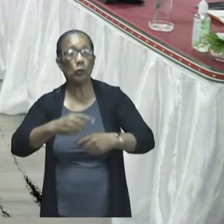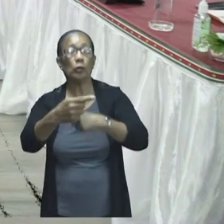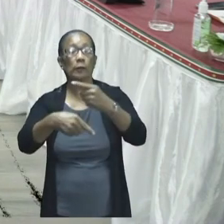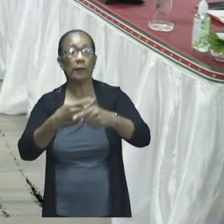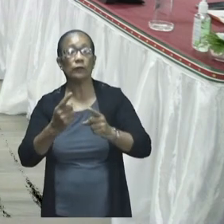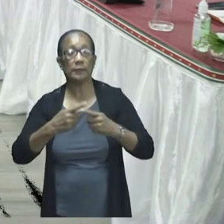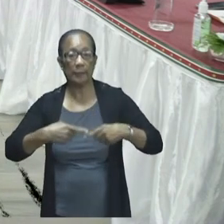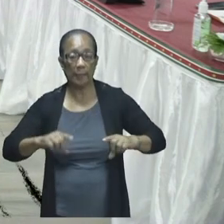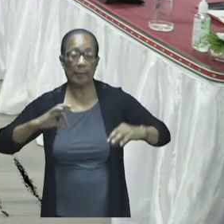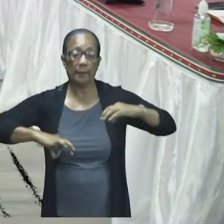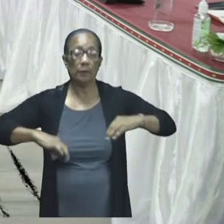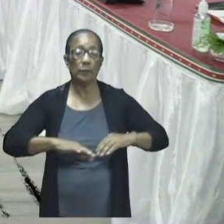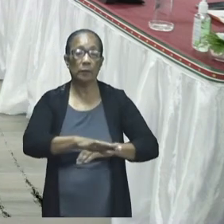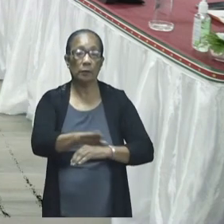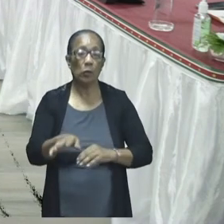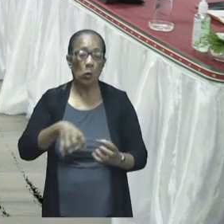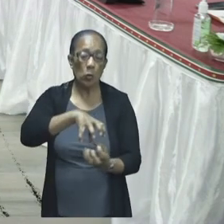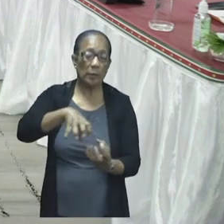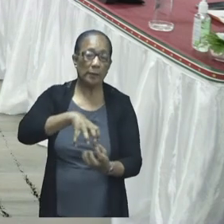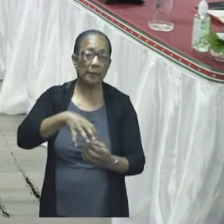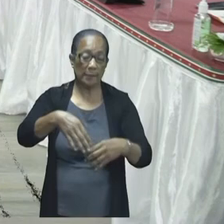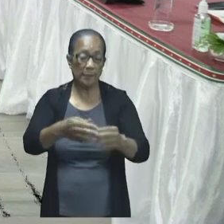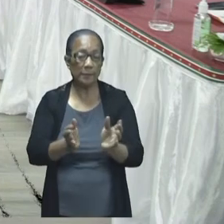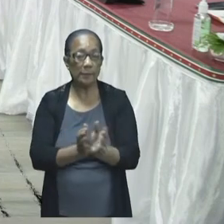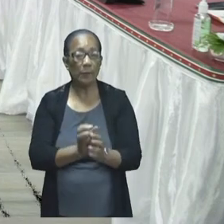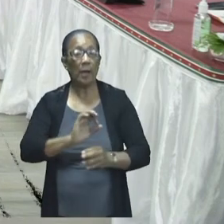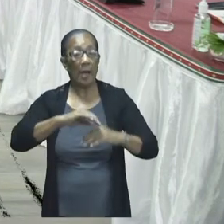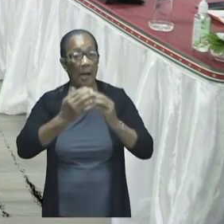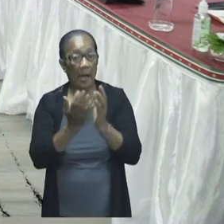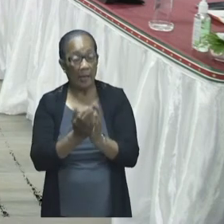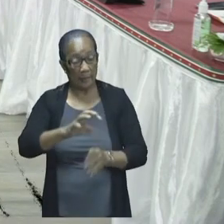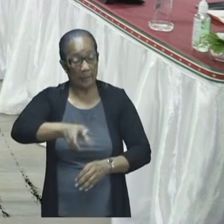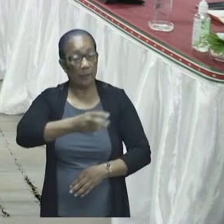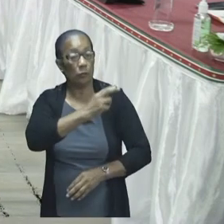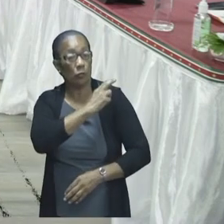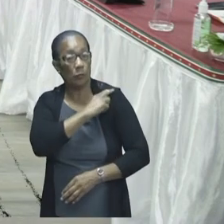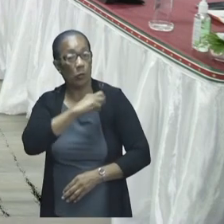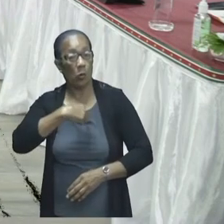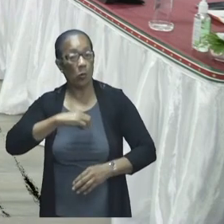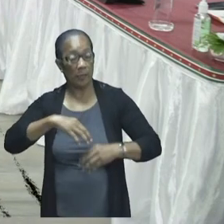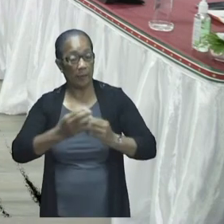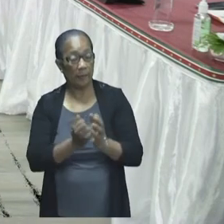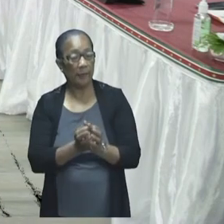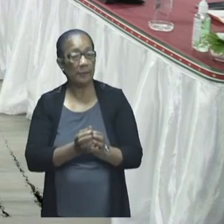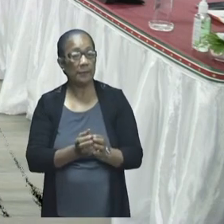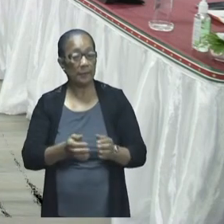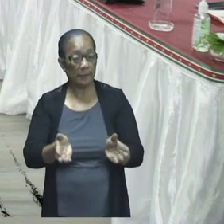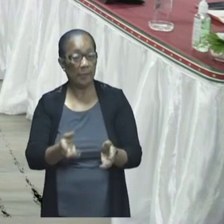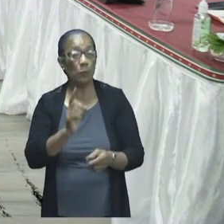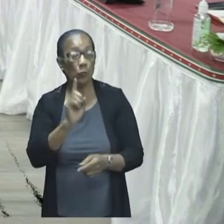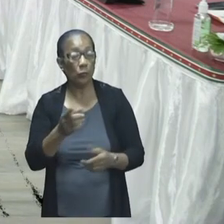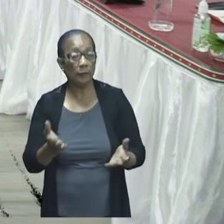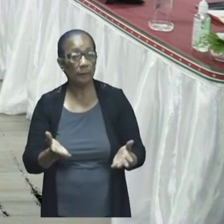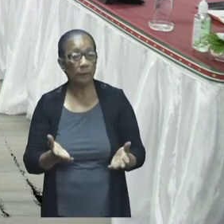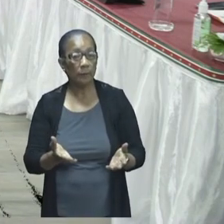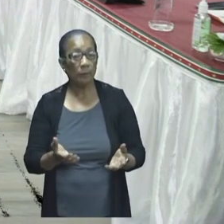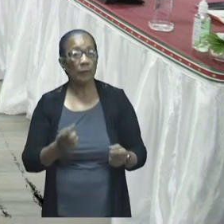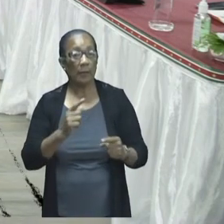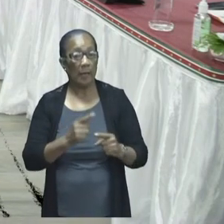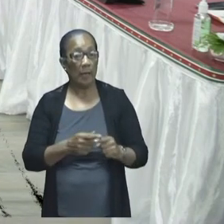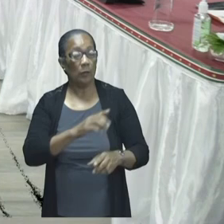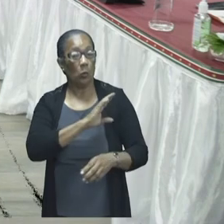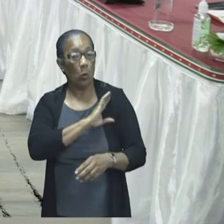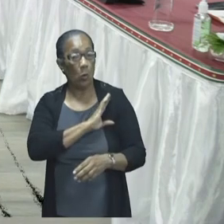ministeries die ook een crisisteam hebben elke die stress commissaris moet ook een crisisteam daar hebben en uiteraard gaan wij nu